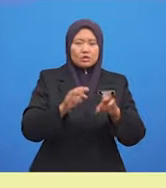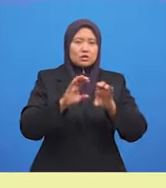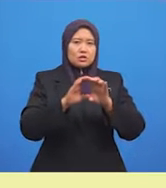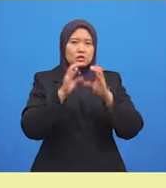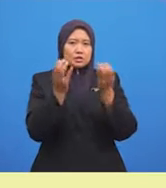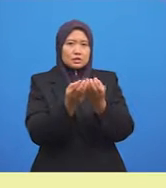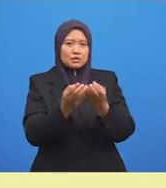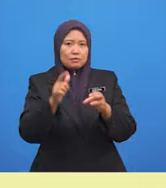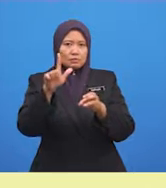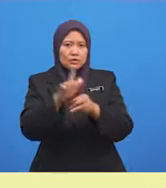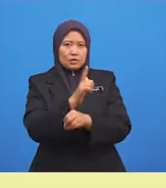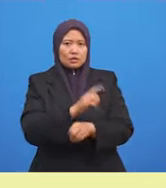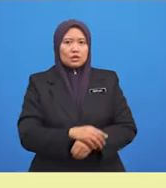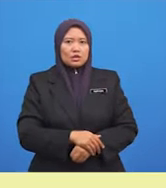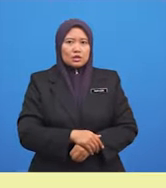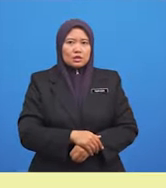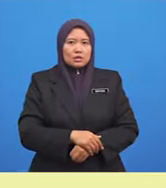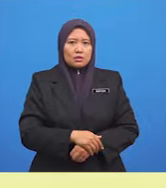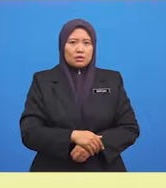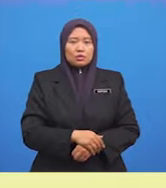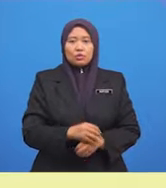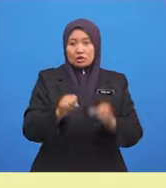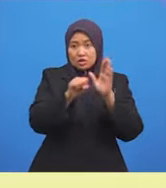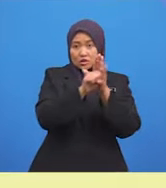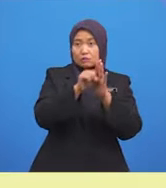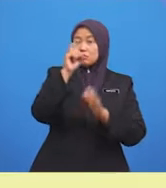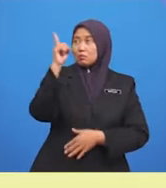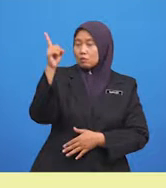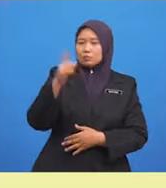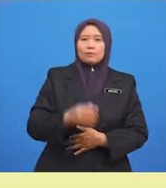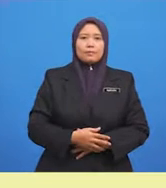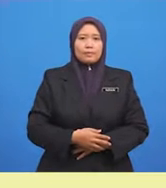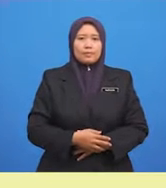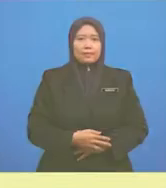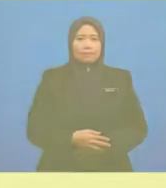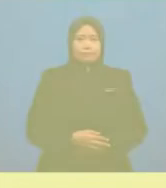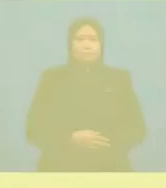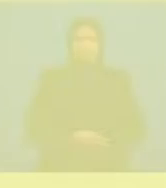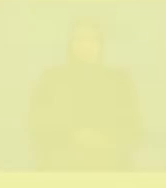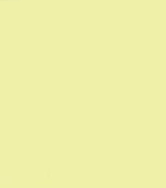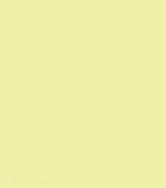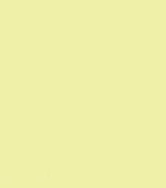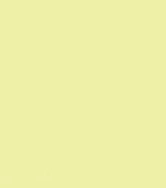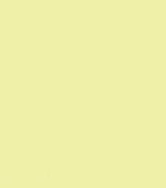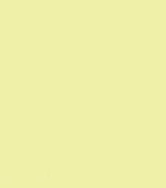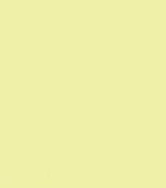pelengkap. Set pelengkap ditulis dengan menggunakan simbol berikut.